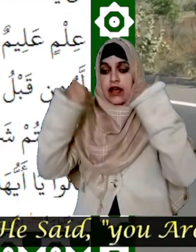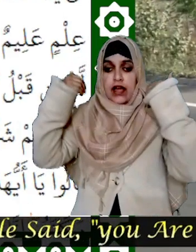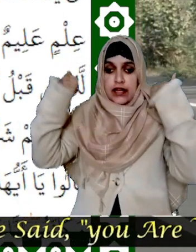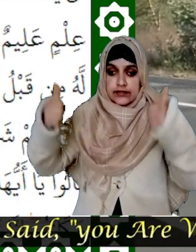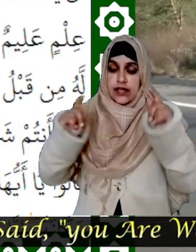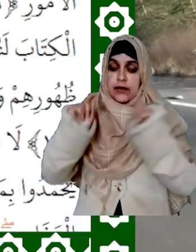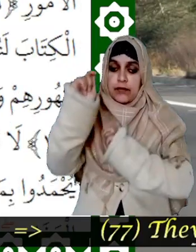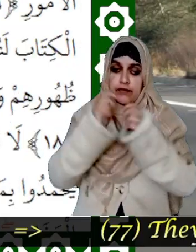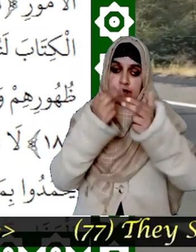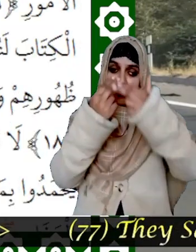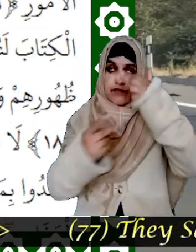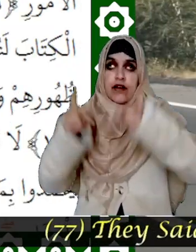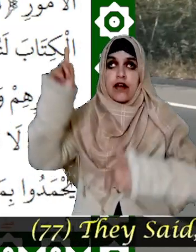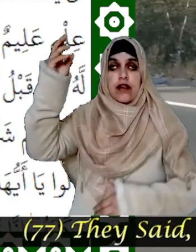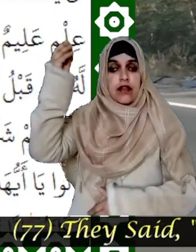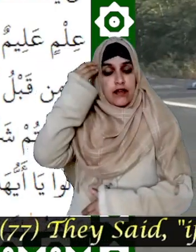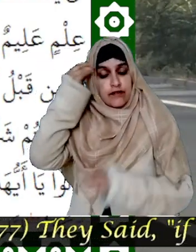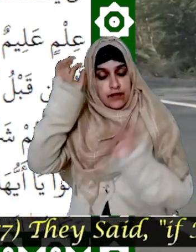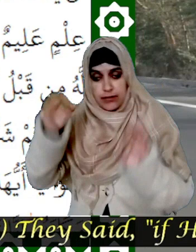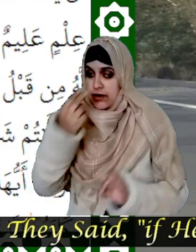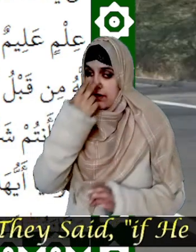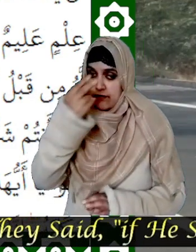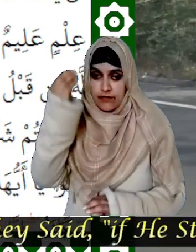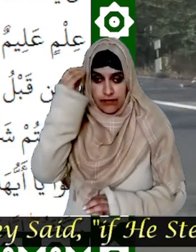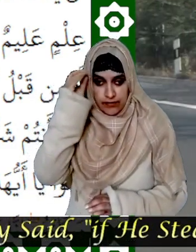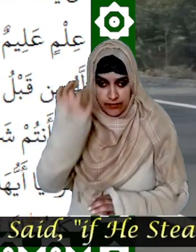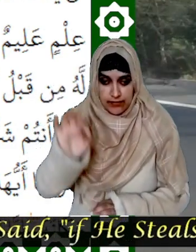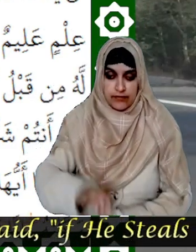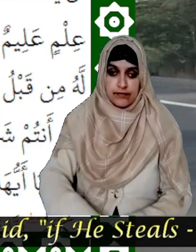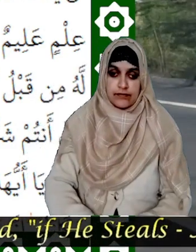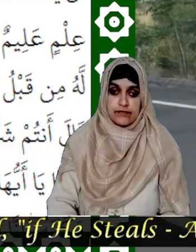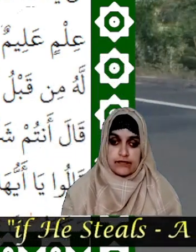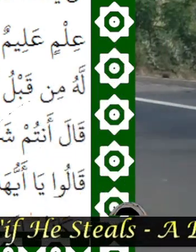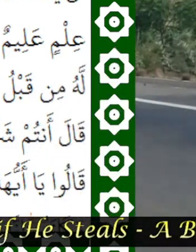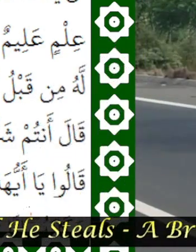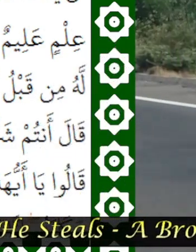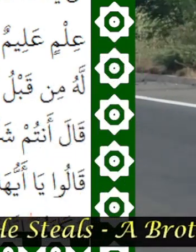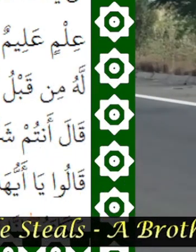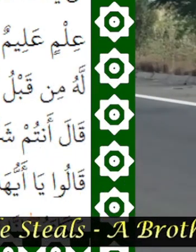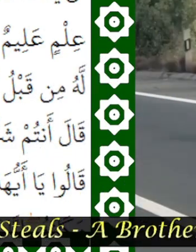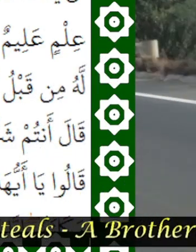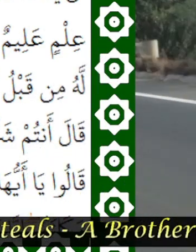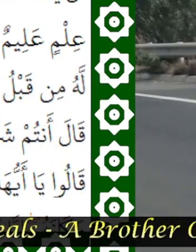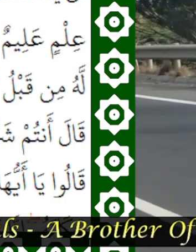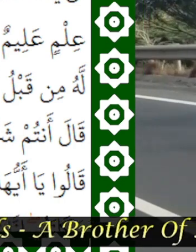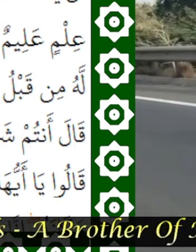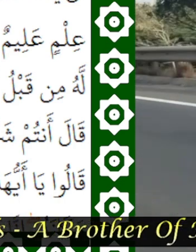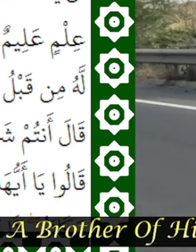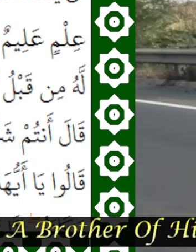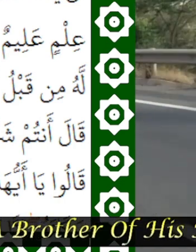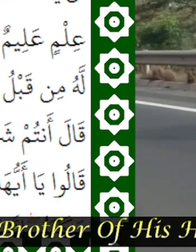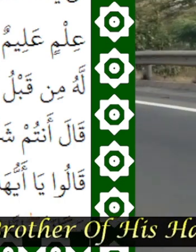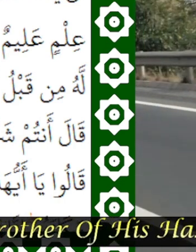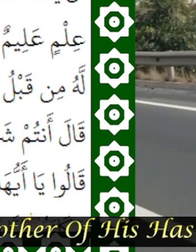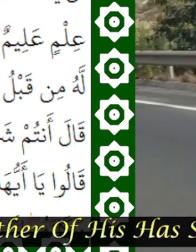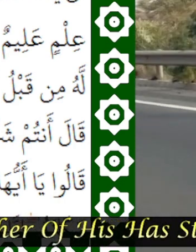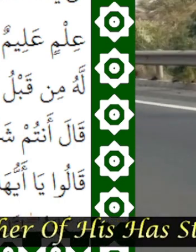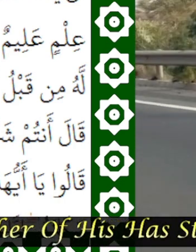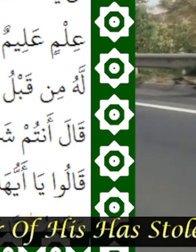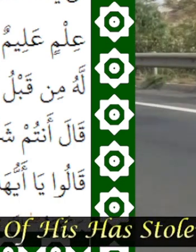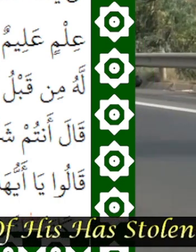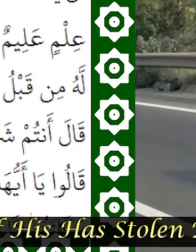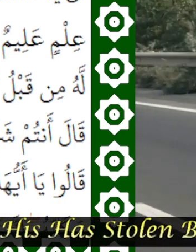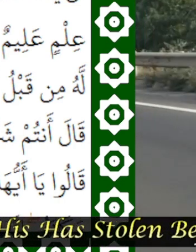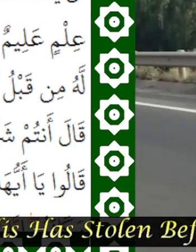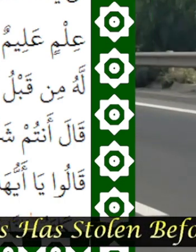سنجت الربين نبيخا تكاوان سندليت أنتم شرون مكانا جي يهو جي دلقات